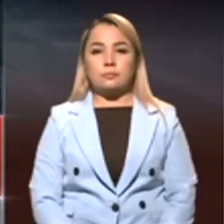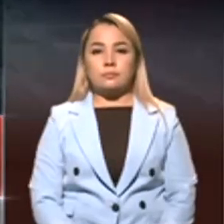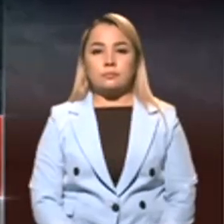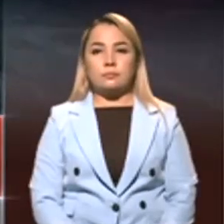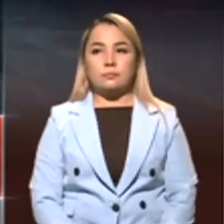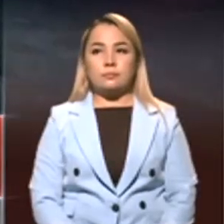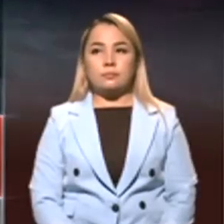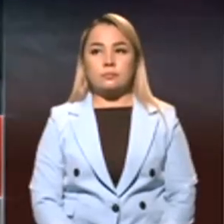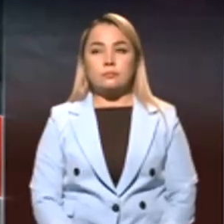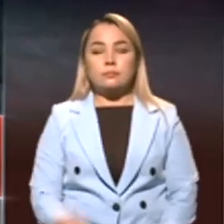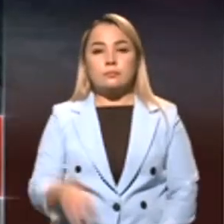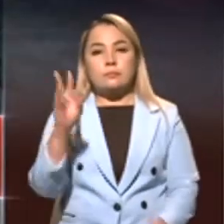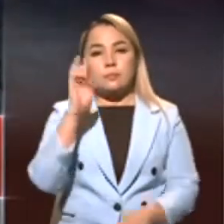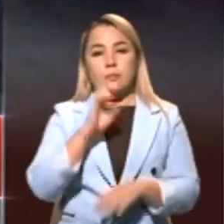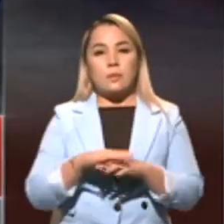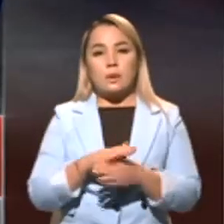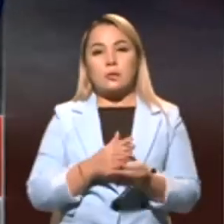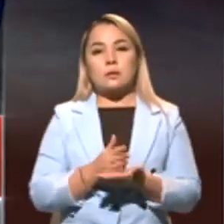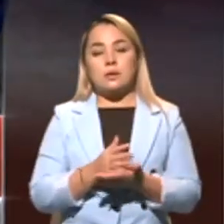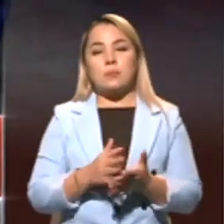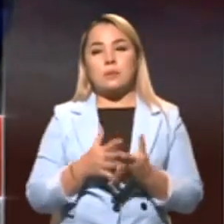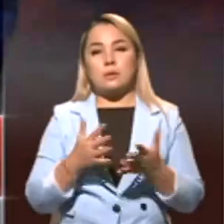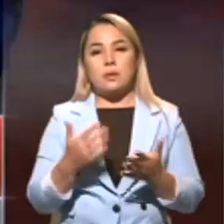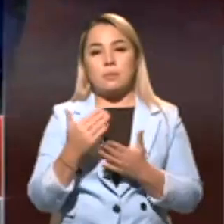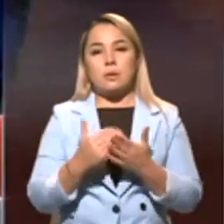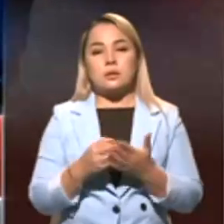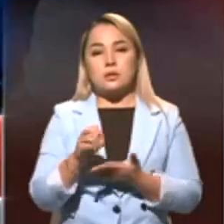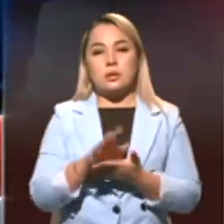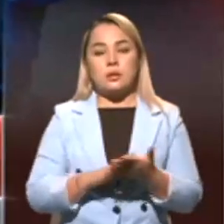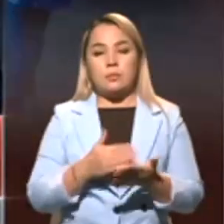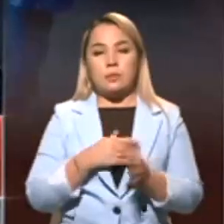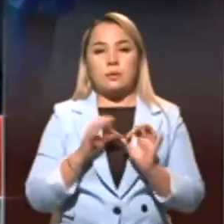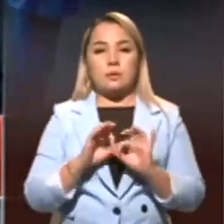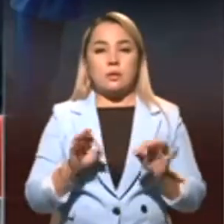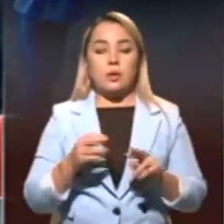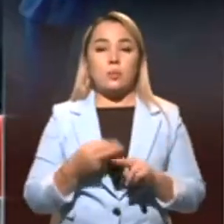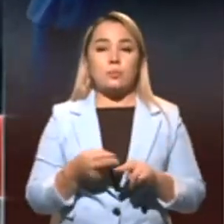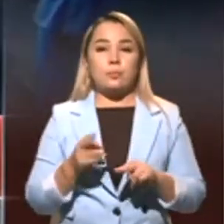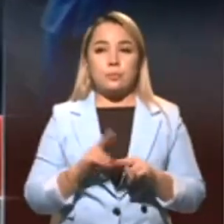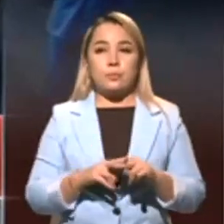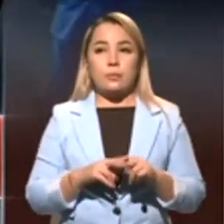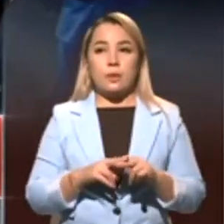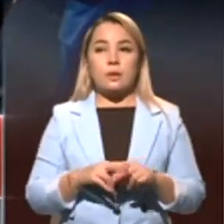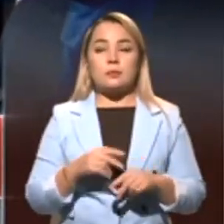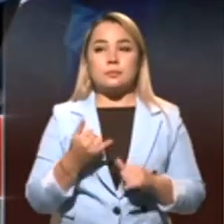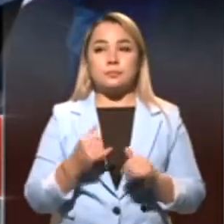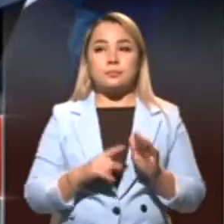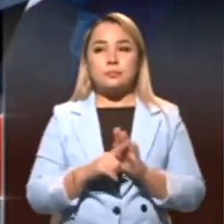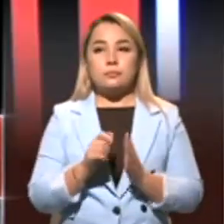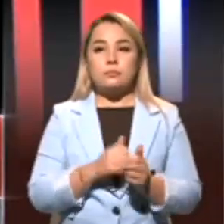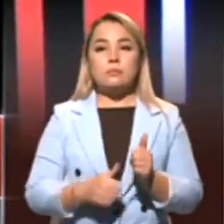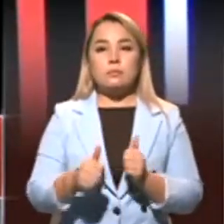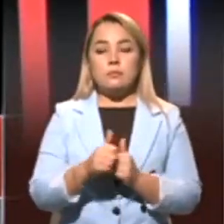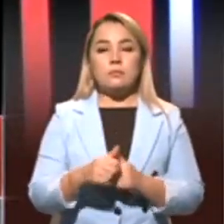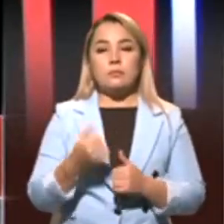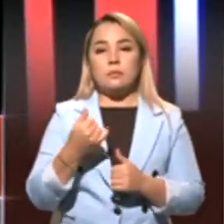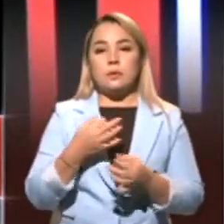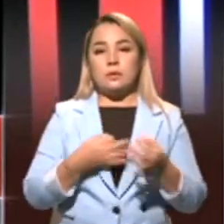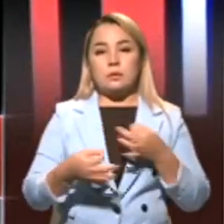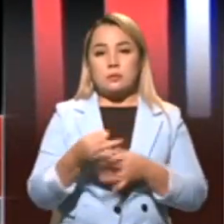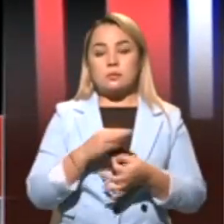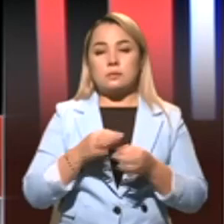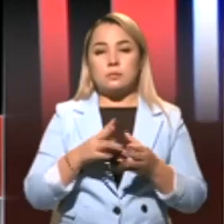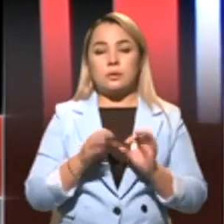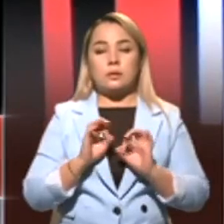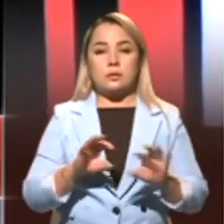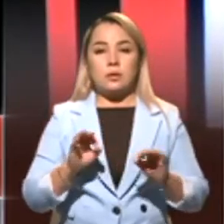Еліміздің ең басты саяси бағдарламасын жалғастырайық. Енді мына келіп жатқан дін көшбасшыларының ортаға салатын тақырыбы,